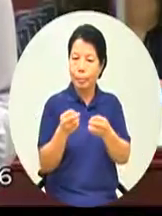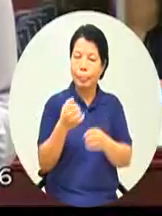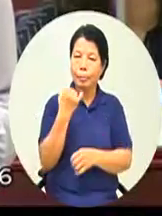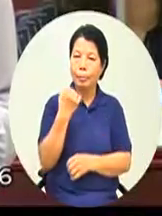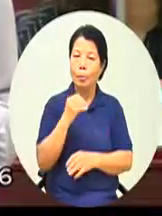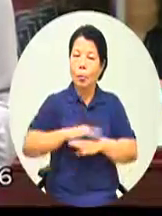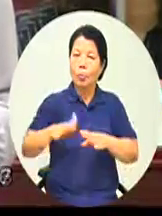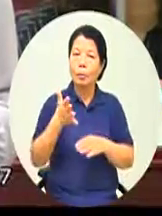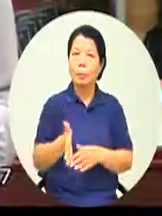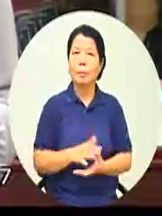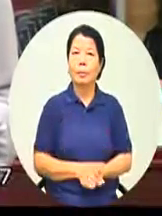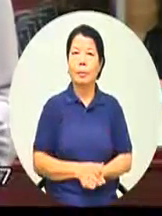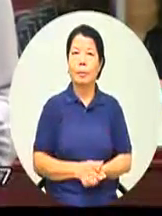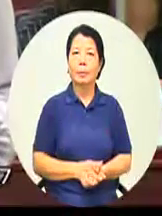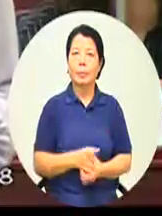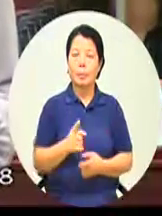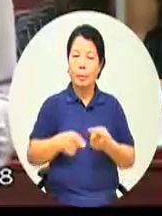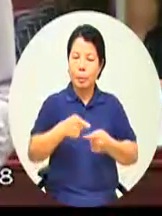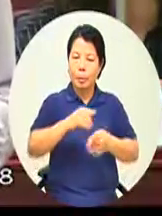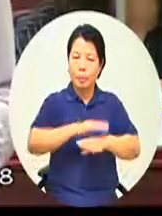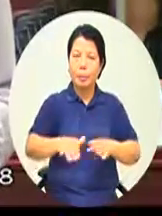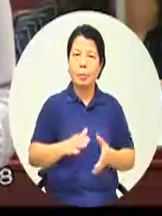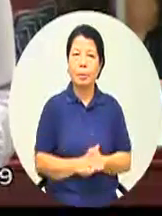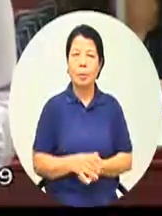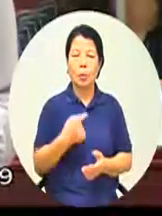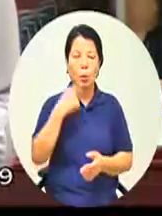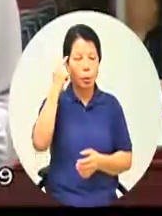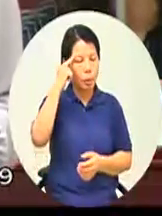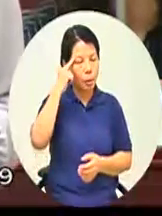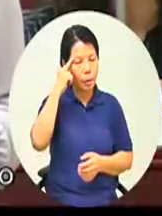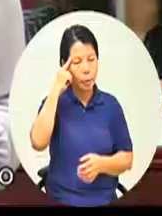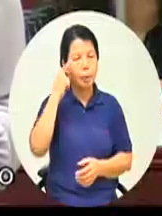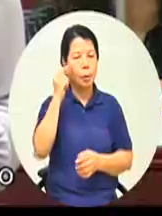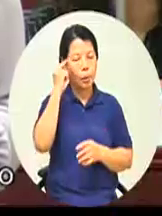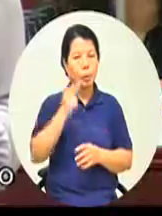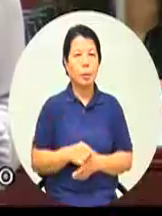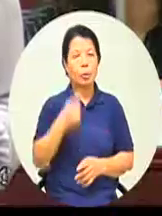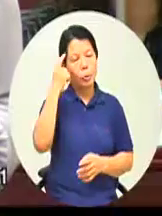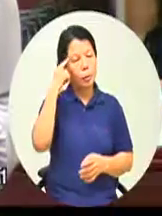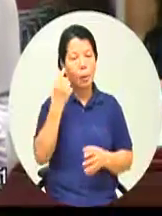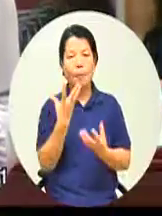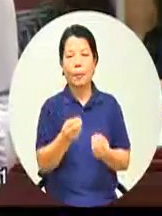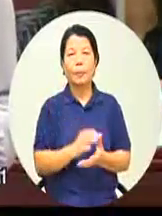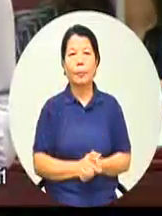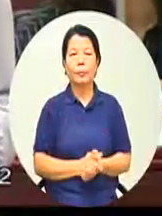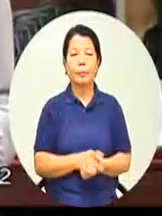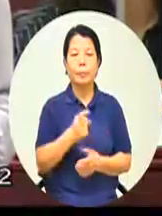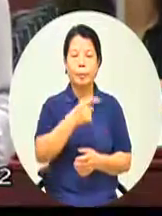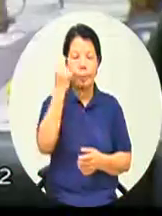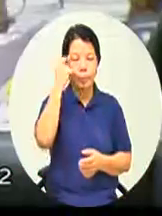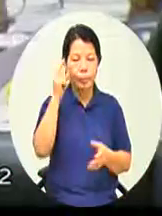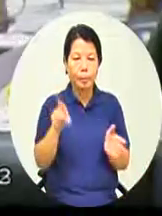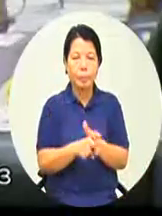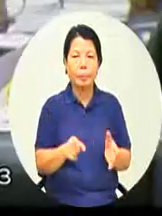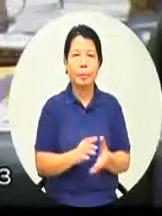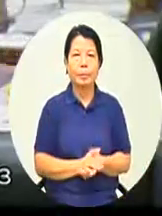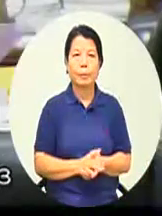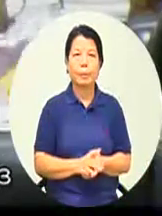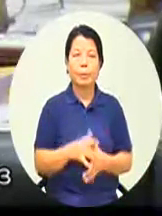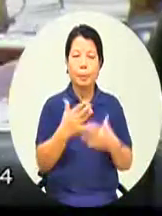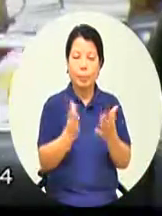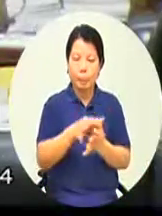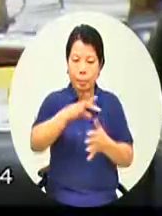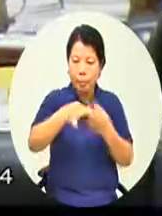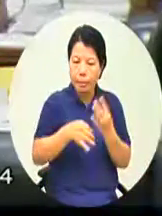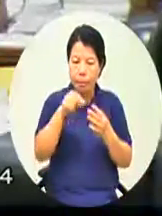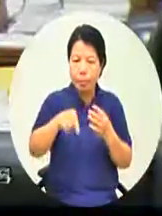你不愿意。 应该说，我完全没有想过这个答案。 是，就是因为你们在想的这些条件里面